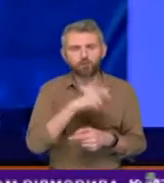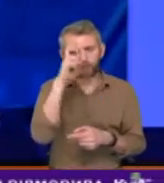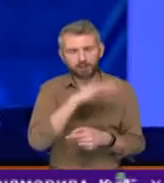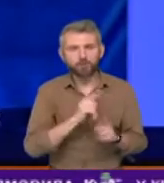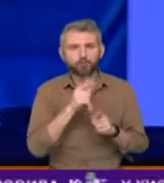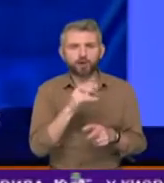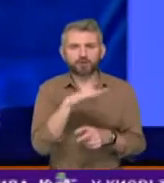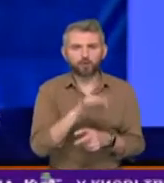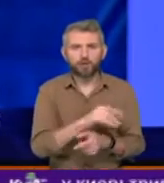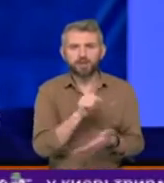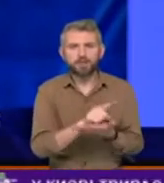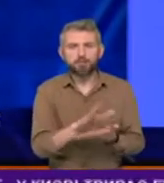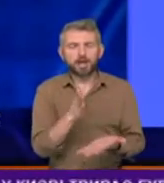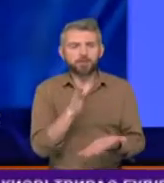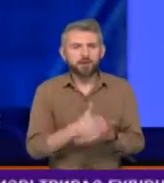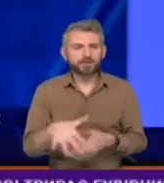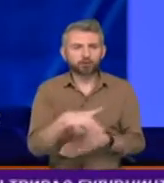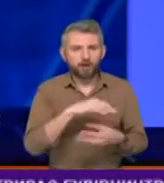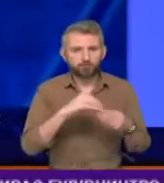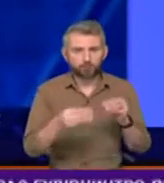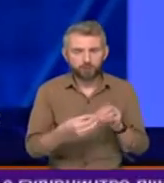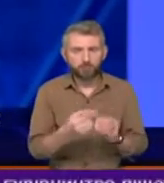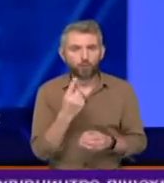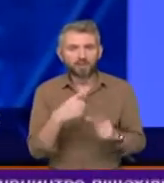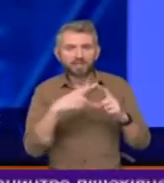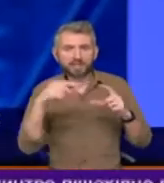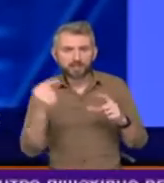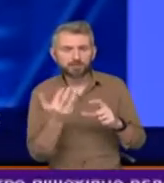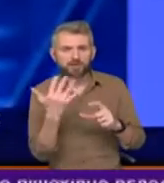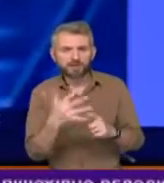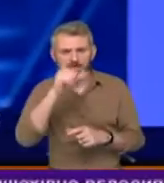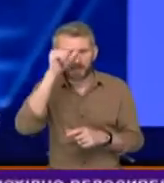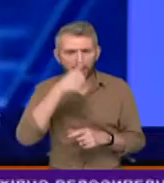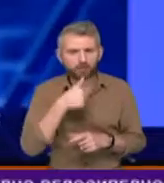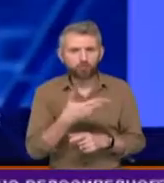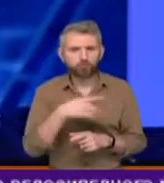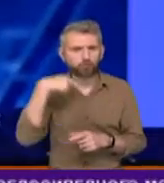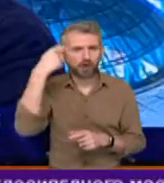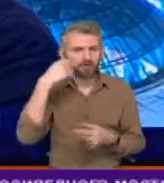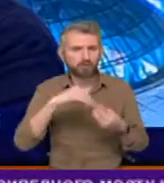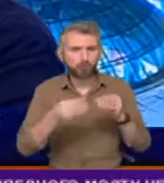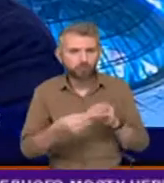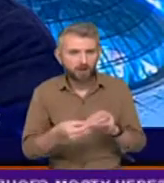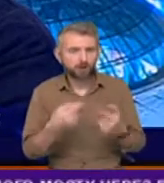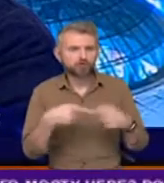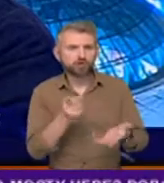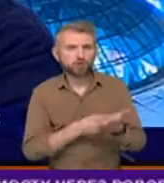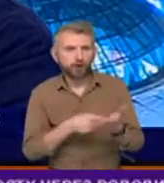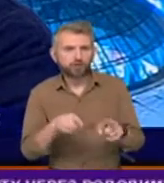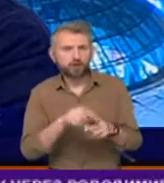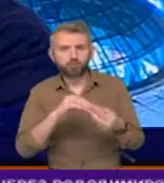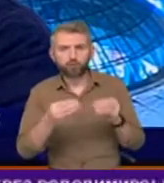яка вступає в НАТО, не має мати територіальних проблем. Один Кіпр, скільки там грецько-турецькі проблеми. Інші доказують, що такі